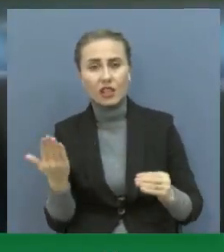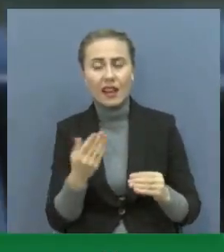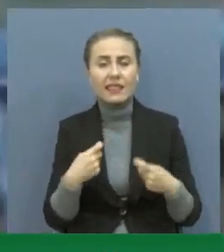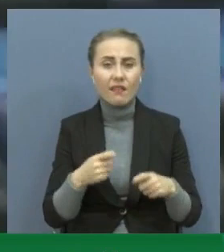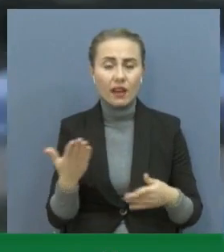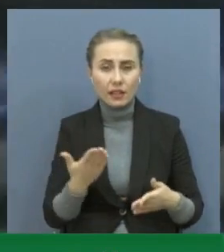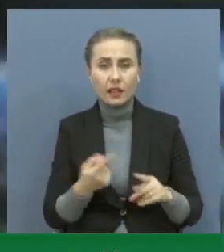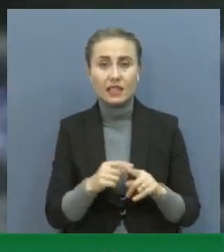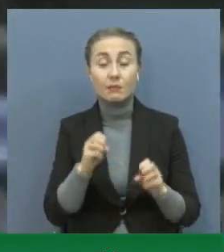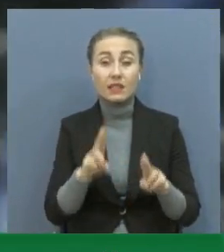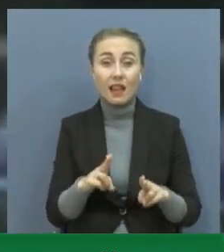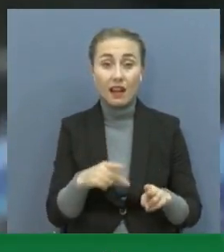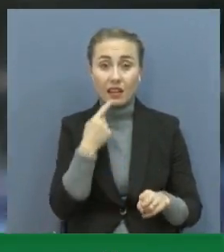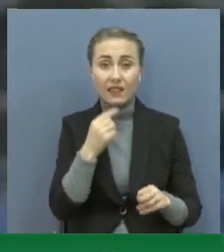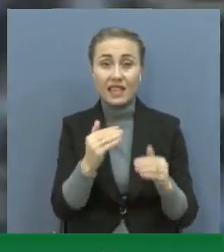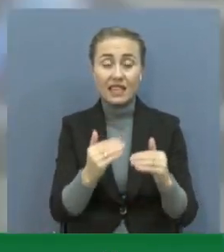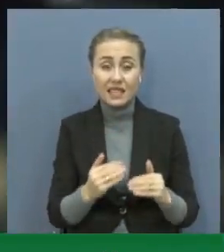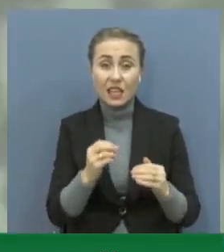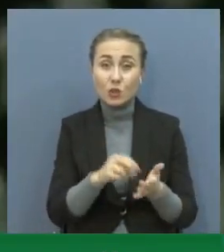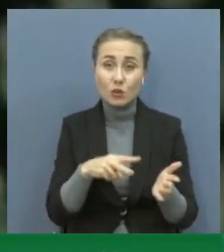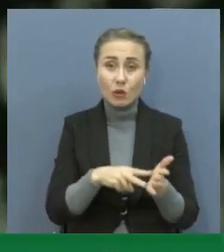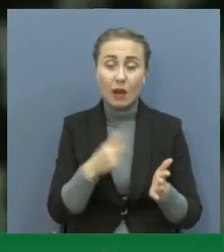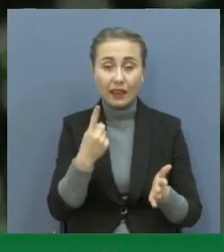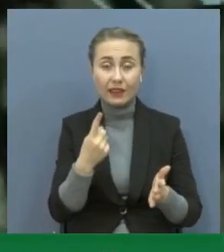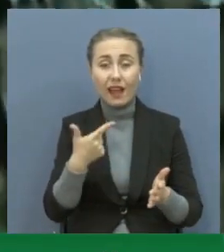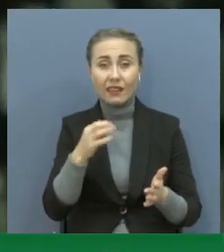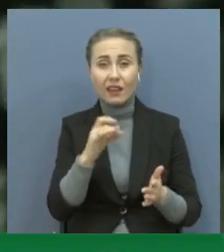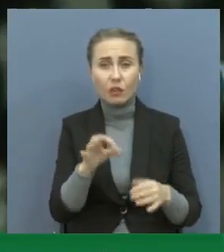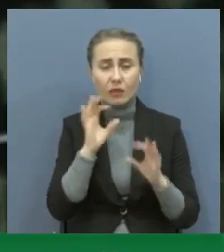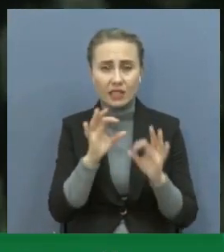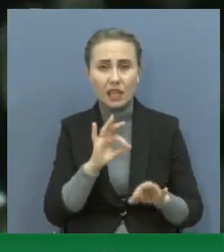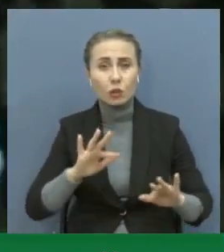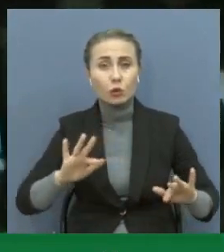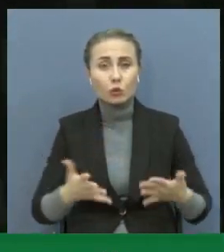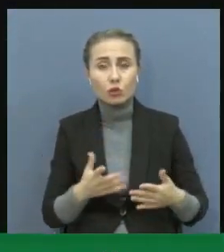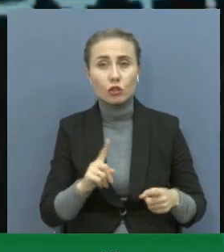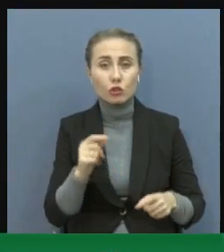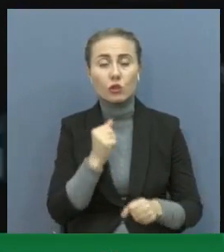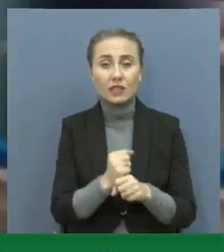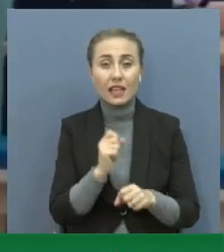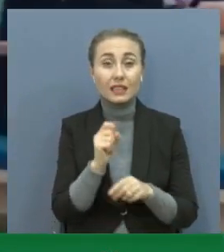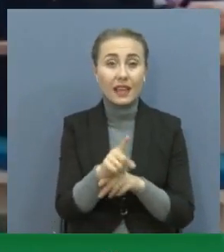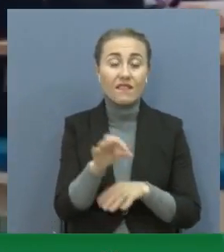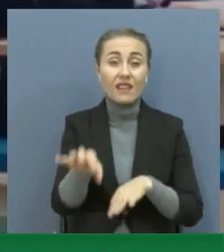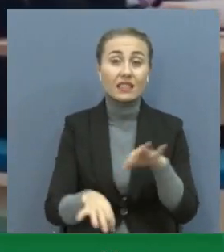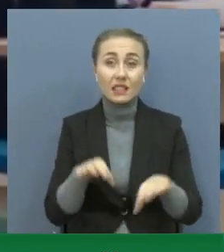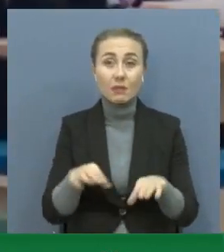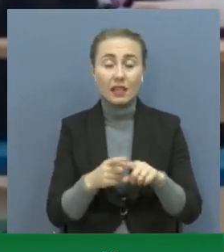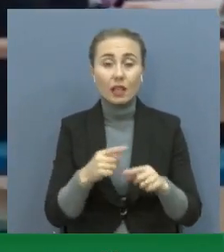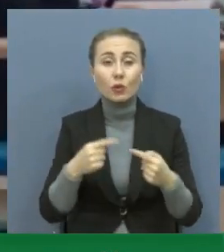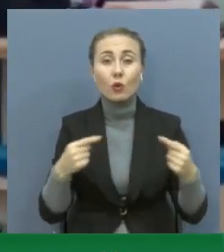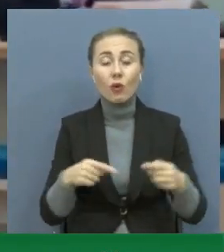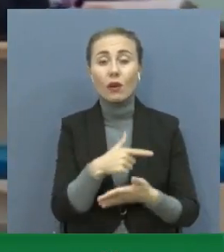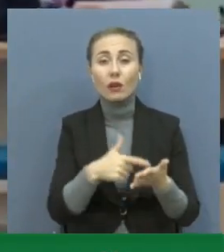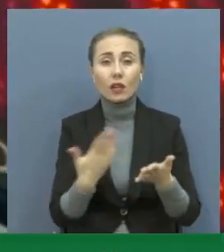и специально указывают низкую стоимость. Одна из наших героинь даже рассказала случай, что сделала заказ велосипеда из другого города,